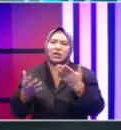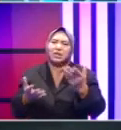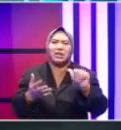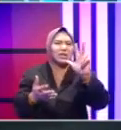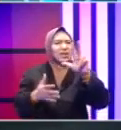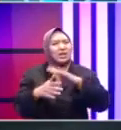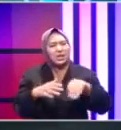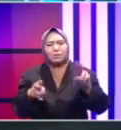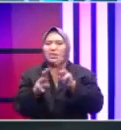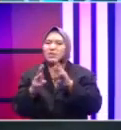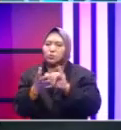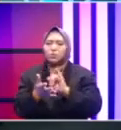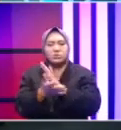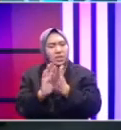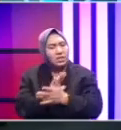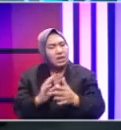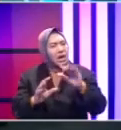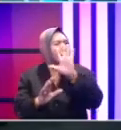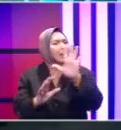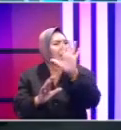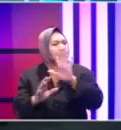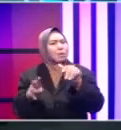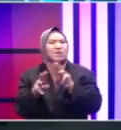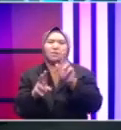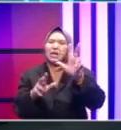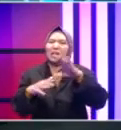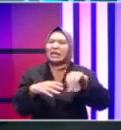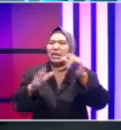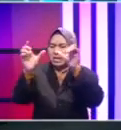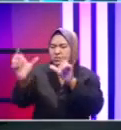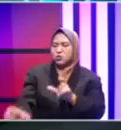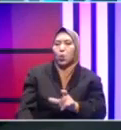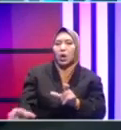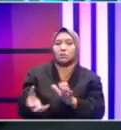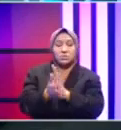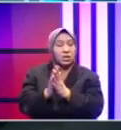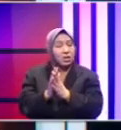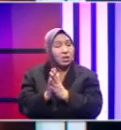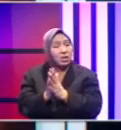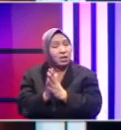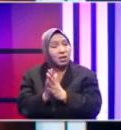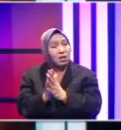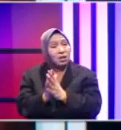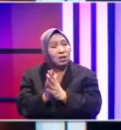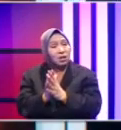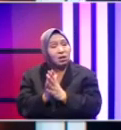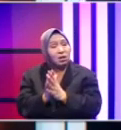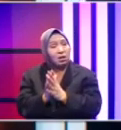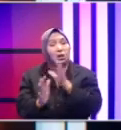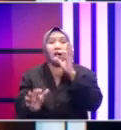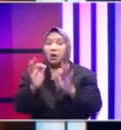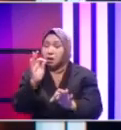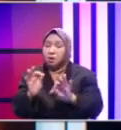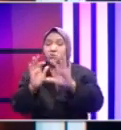3 ring oke aja di dalam dalam lingkungan yang tulang selalu Alhamdulillah Jadi pendek ktp-nya Hai kau